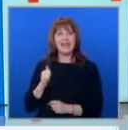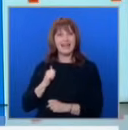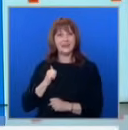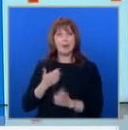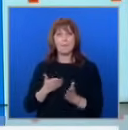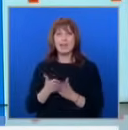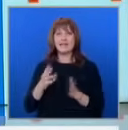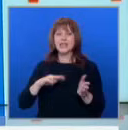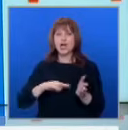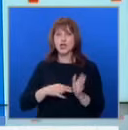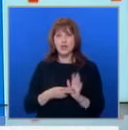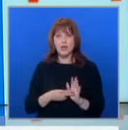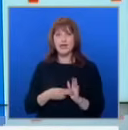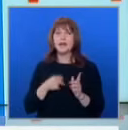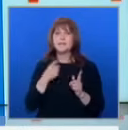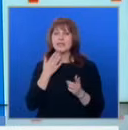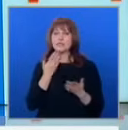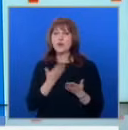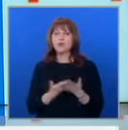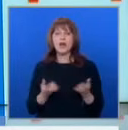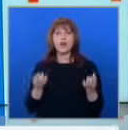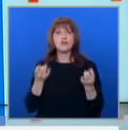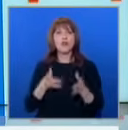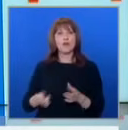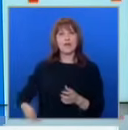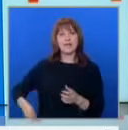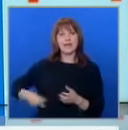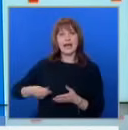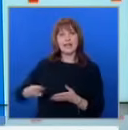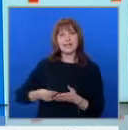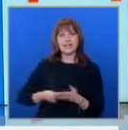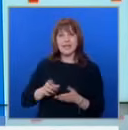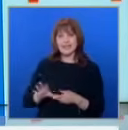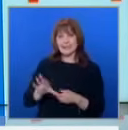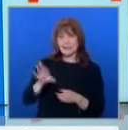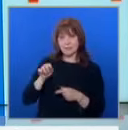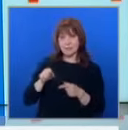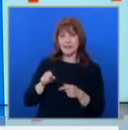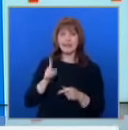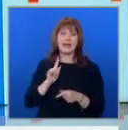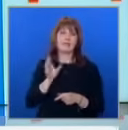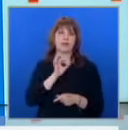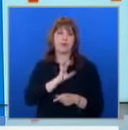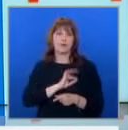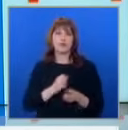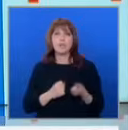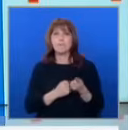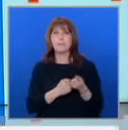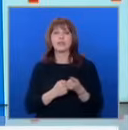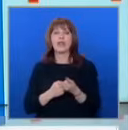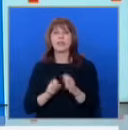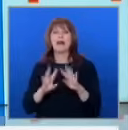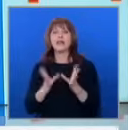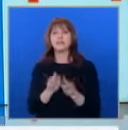юли, Алиансът да е обявил кой ще е новият генерален секретар. За да бъде избран, той трябва да получи единодушната подкрепа на